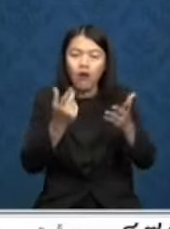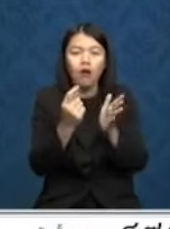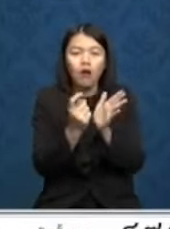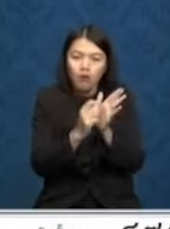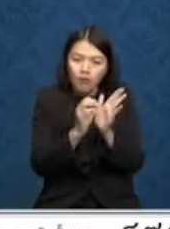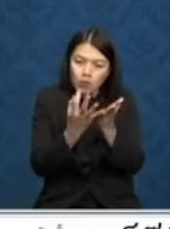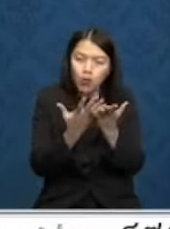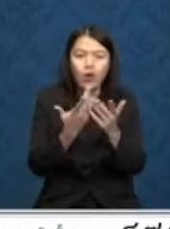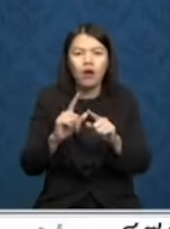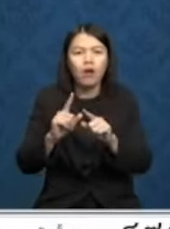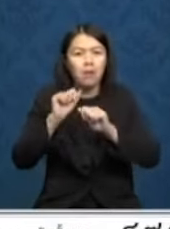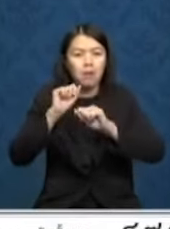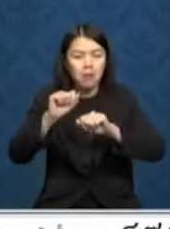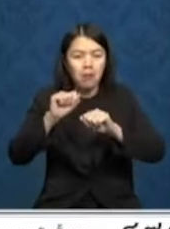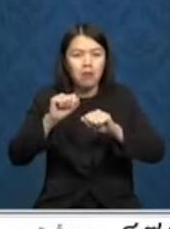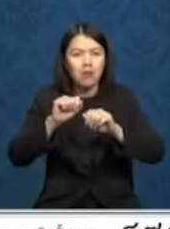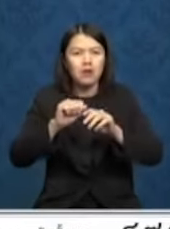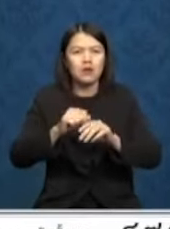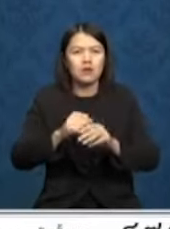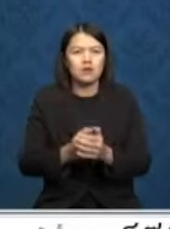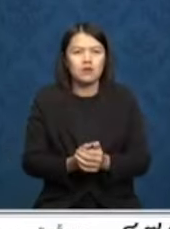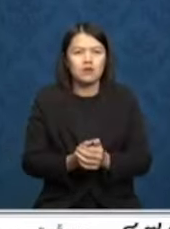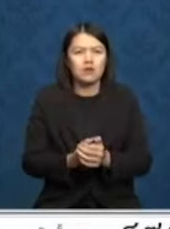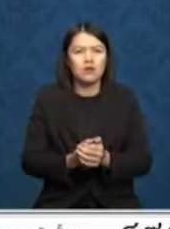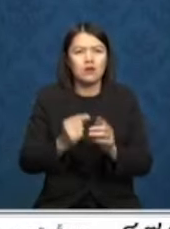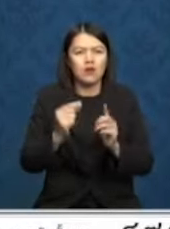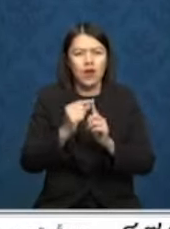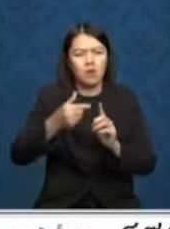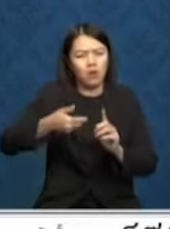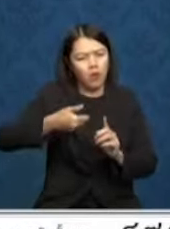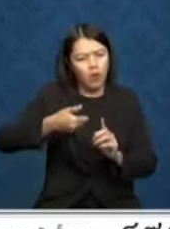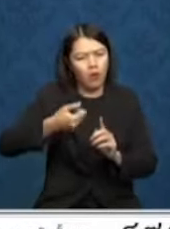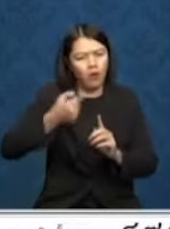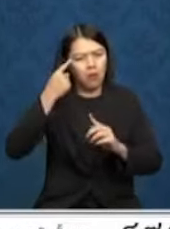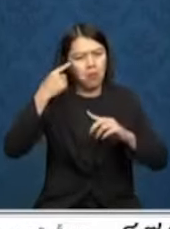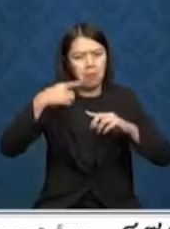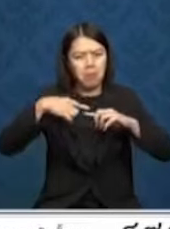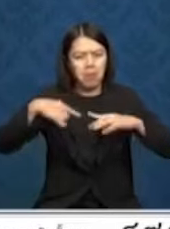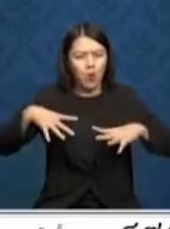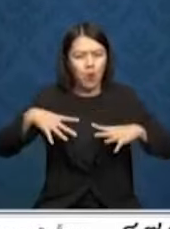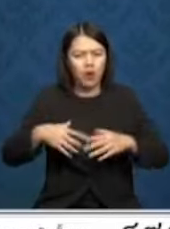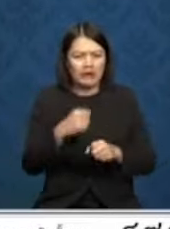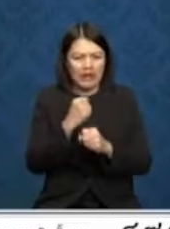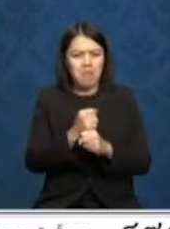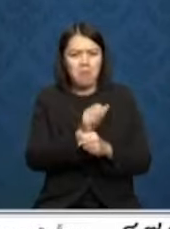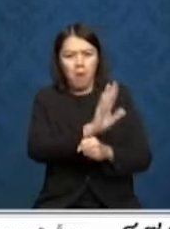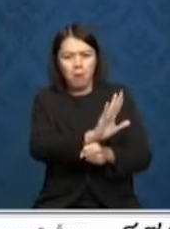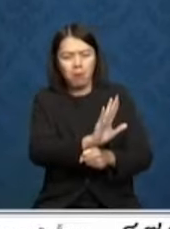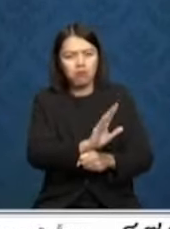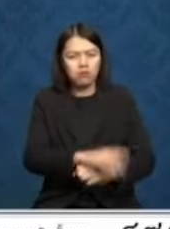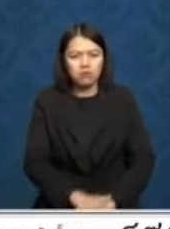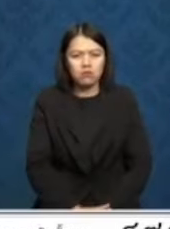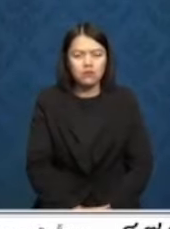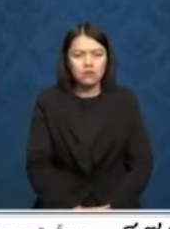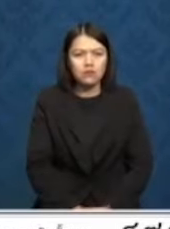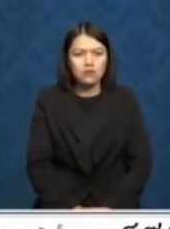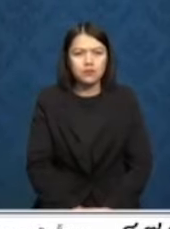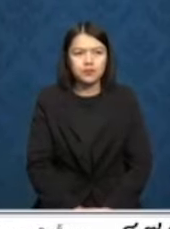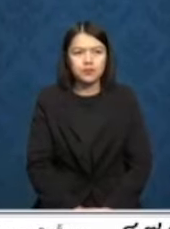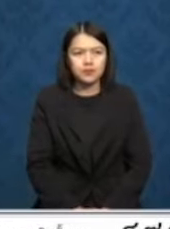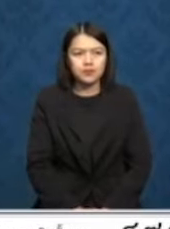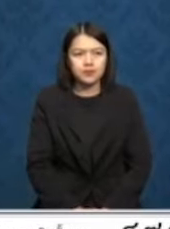านนี่มันเป็นการเขียนคำของงบประมาณที่มันย้อนแย้งนะคะกับการกระทำของท่านหรือไม่น